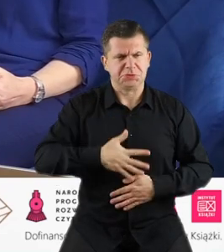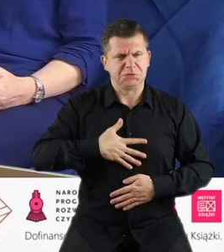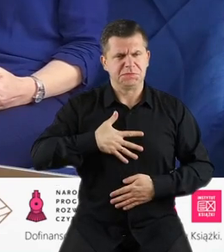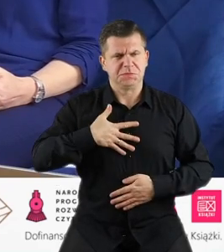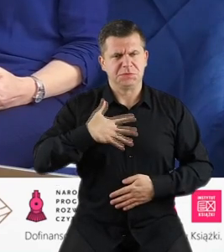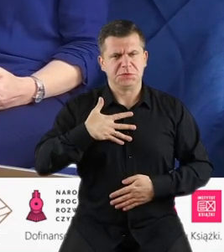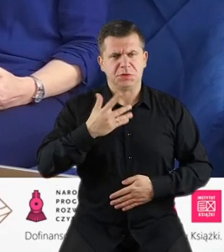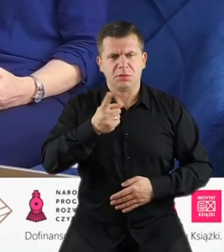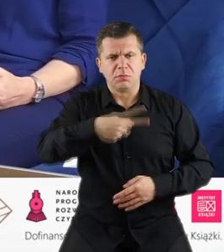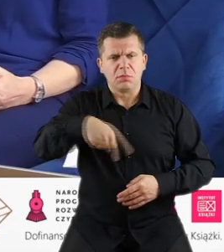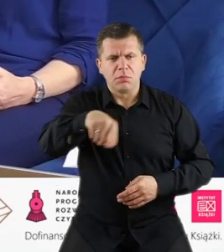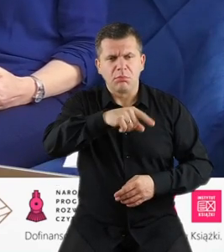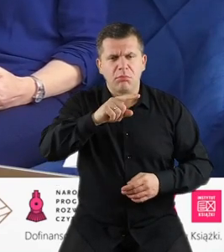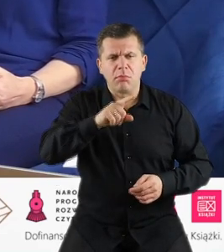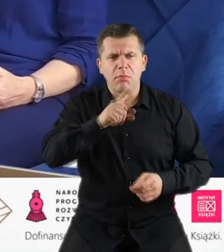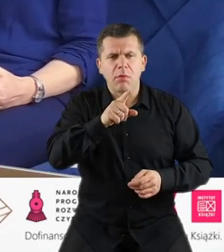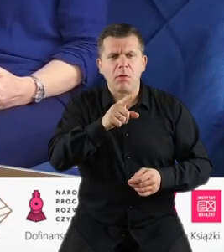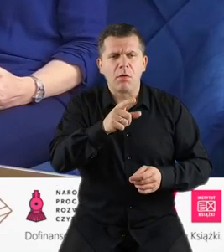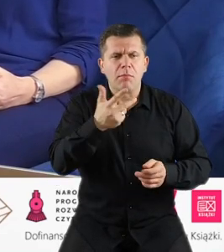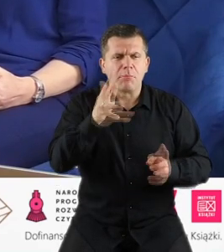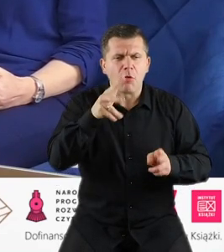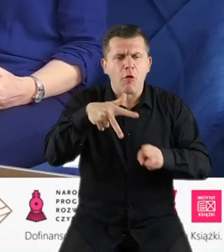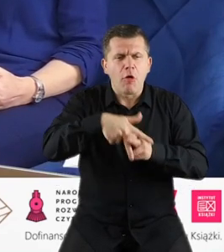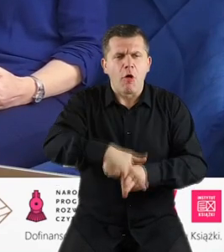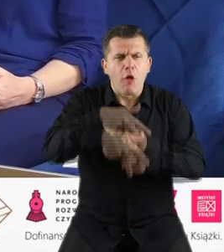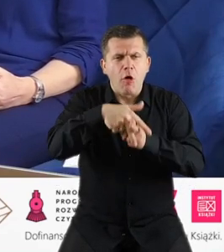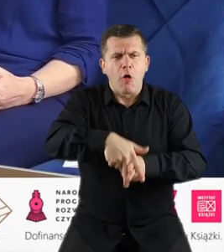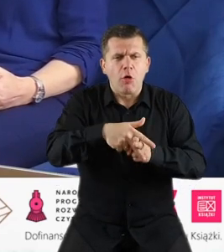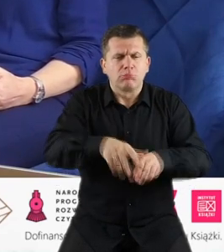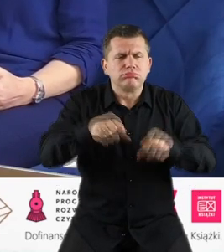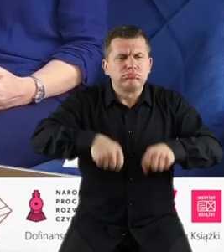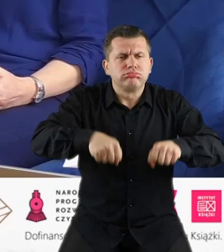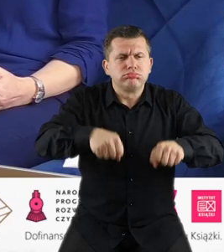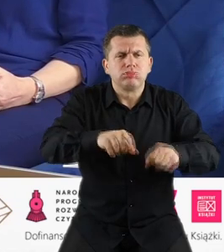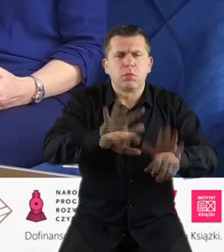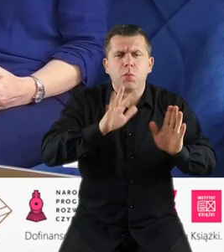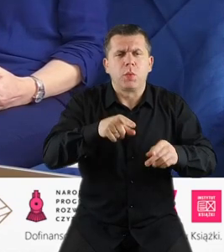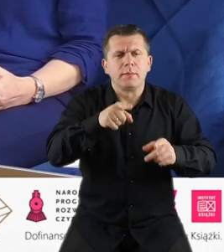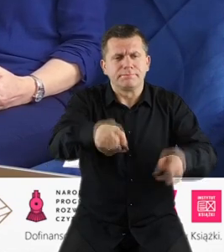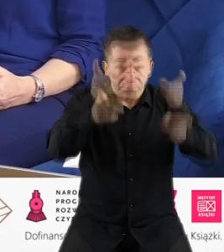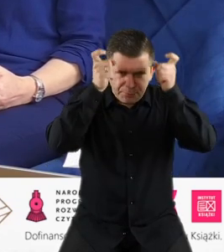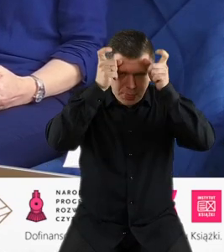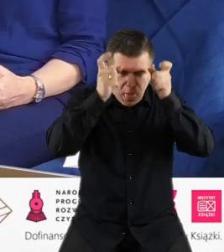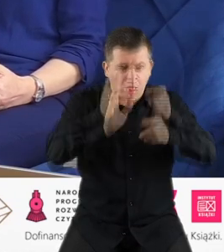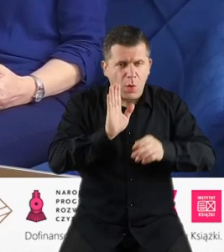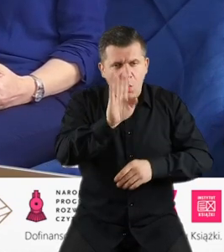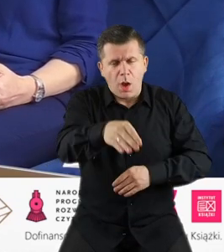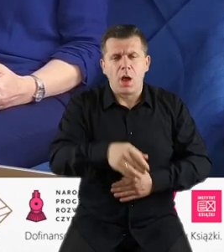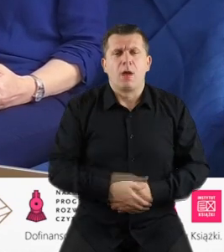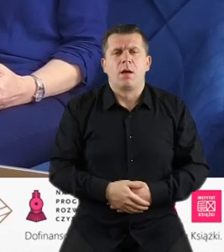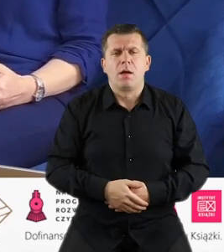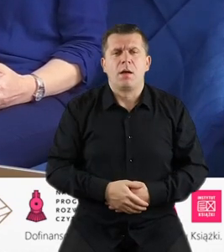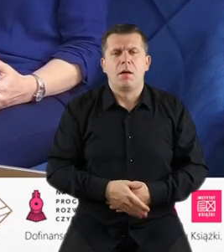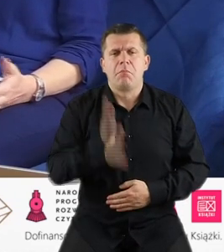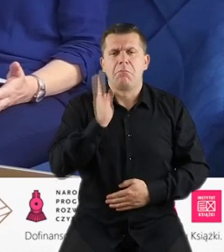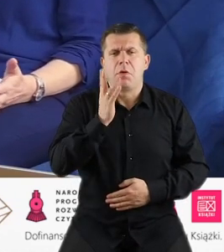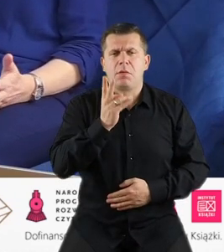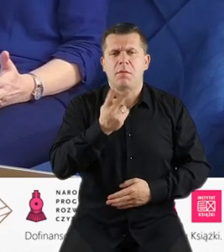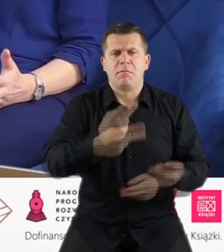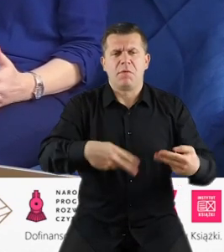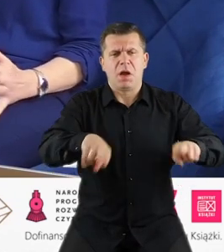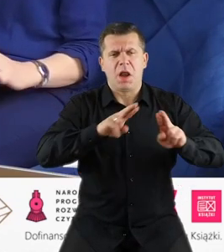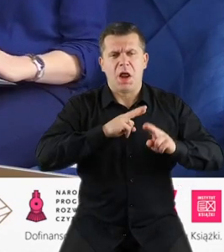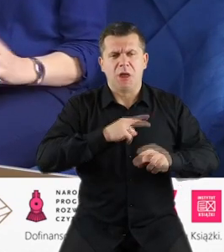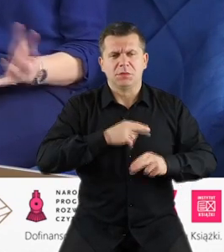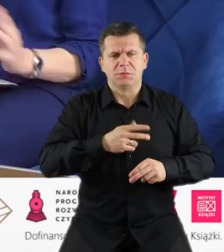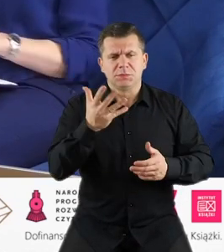tam po prostu, bo ci potępieni, którzy pędzą na koniach w stronę piekła, wracają się i